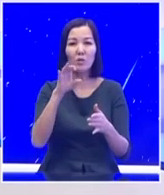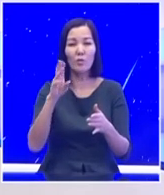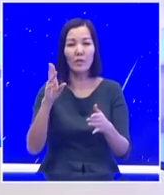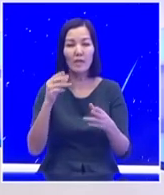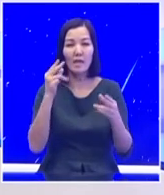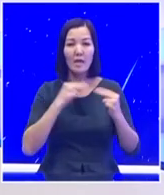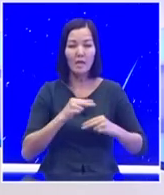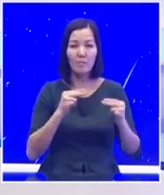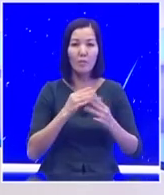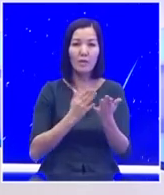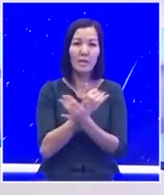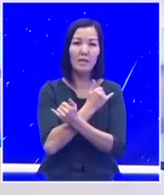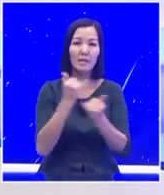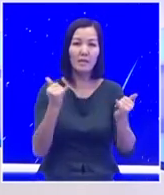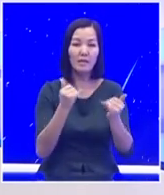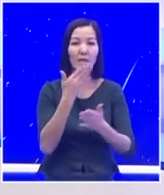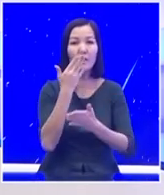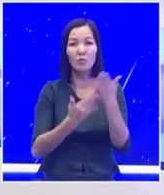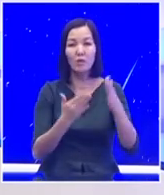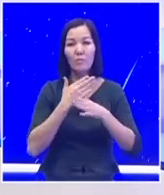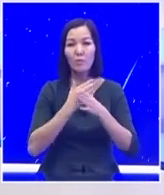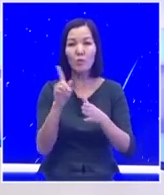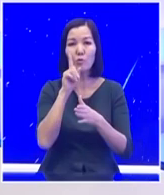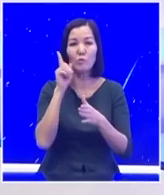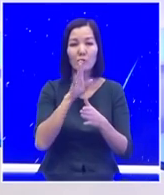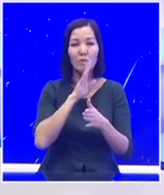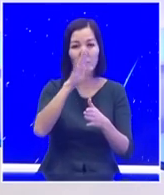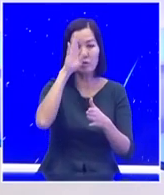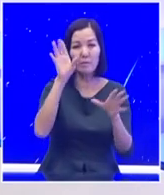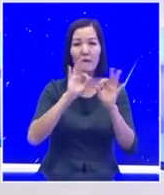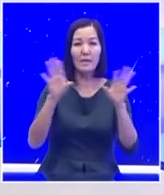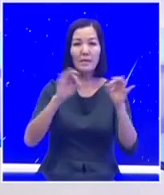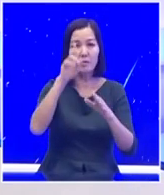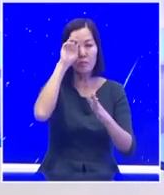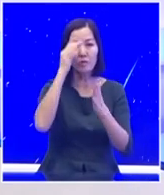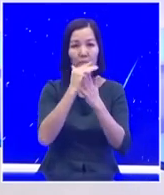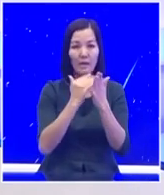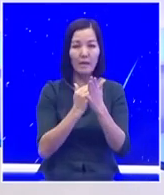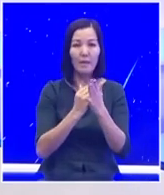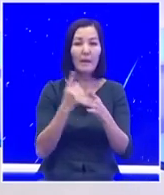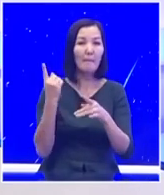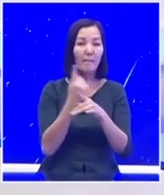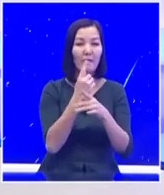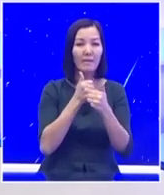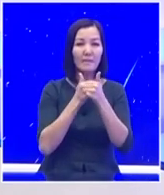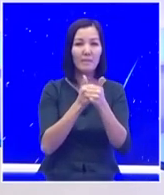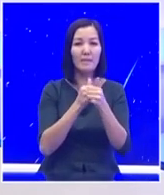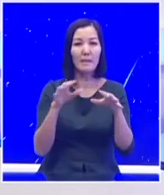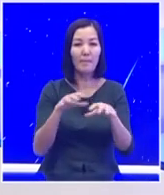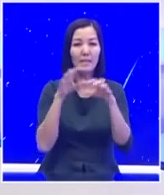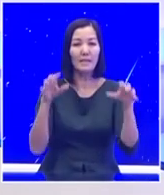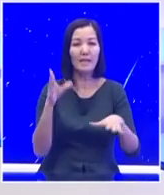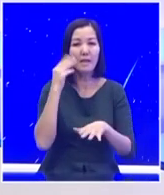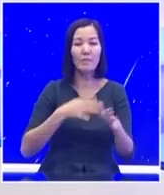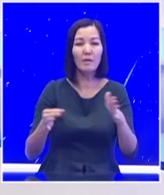центра ориентирована на оказание консультативной помощи юношам и девушкам по разъяснению государственных программ. Первый заместитель